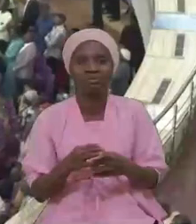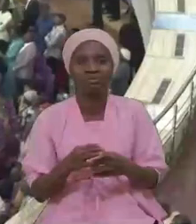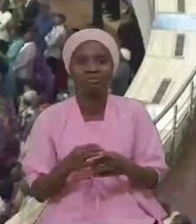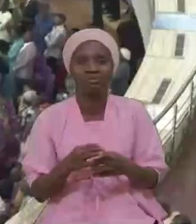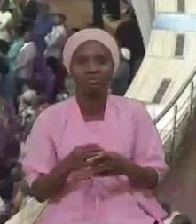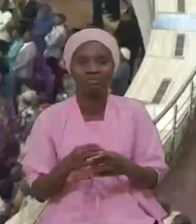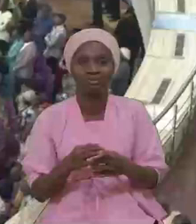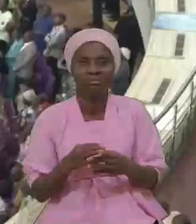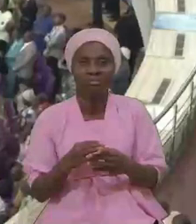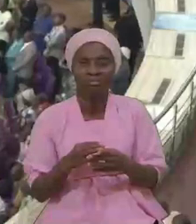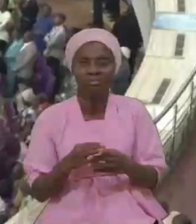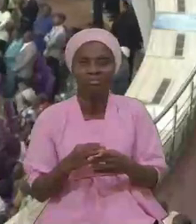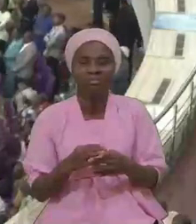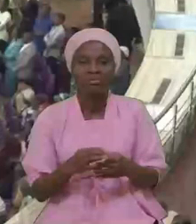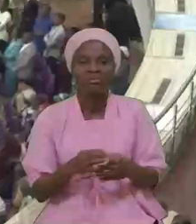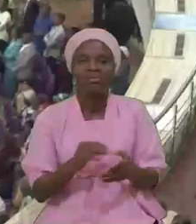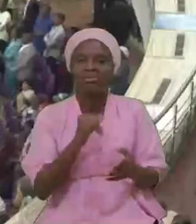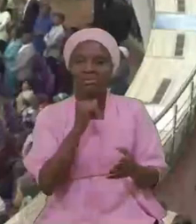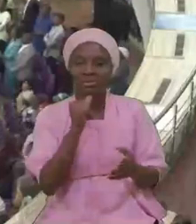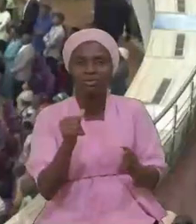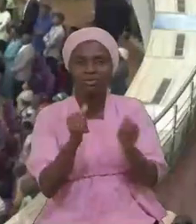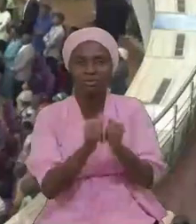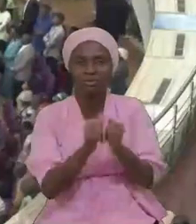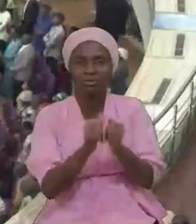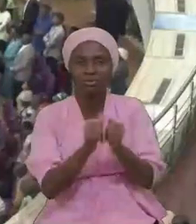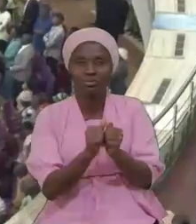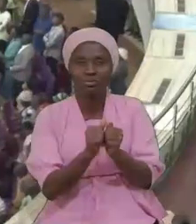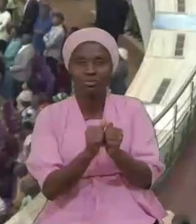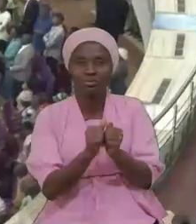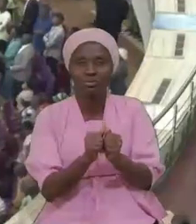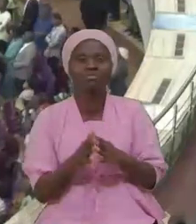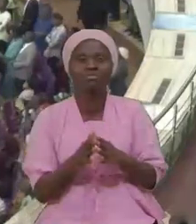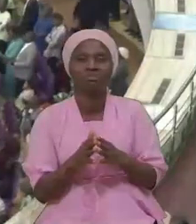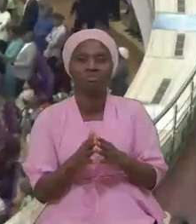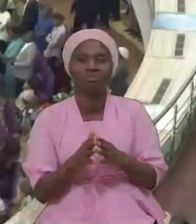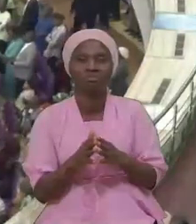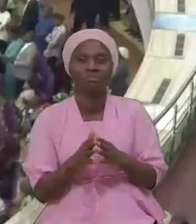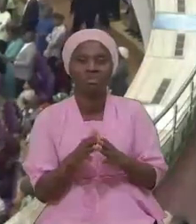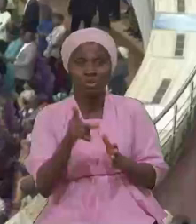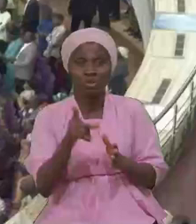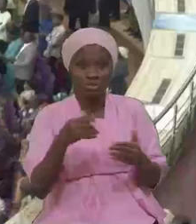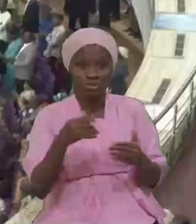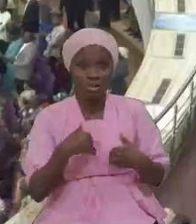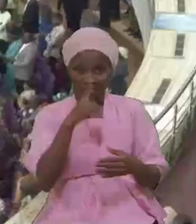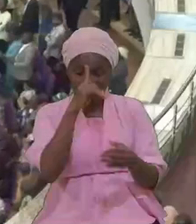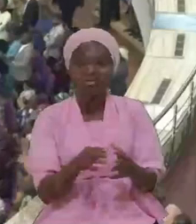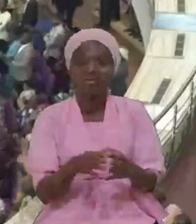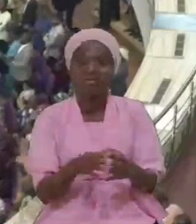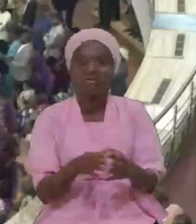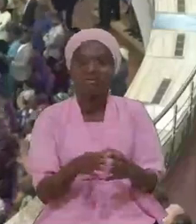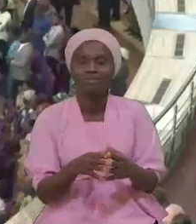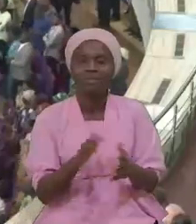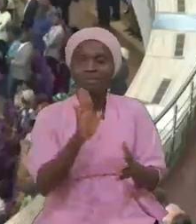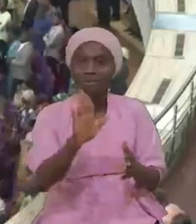Faut rejeter la couardise. Tu as la foi. Que ta vie